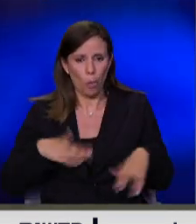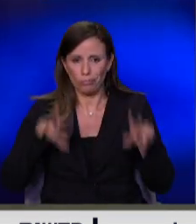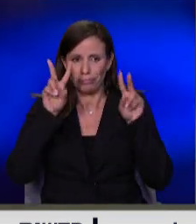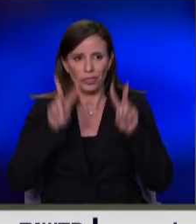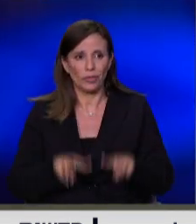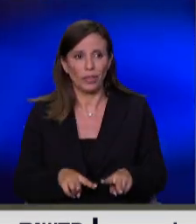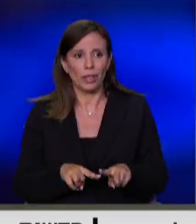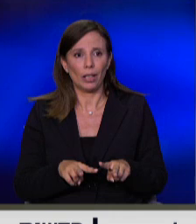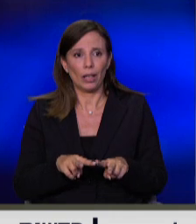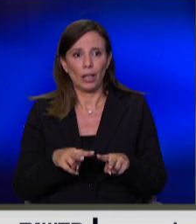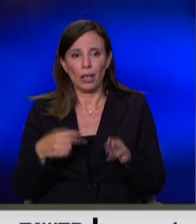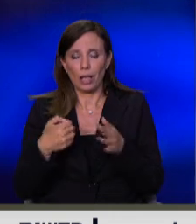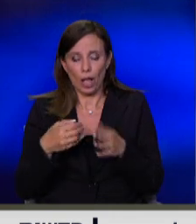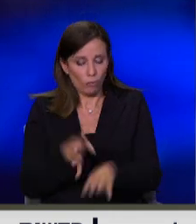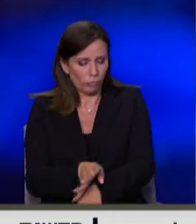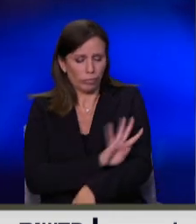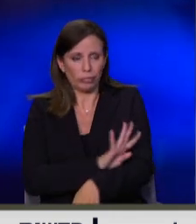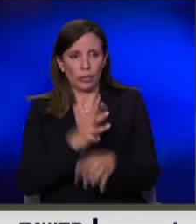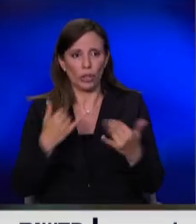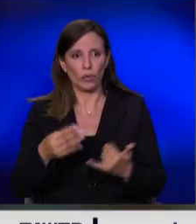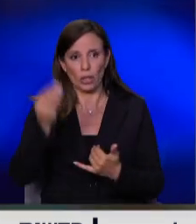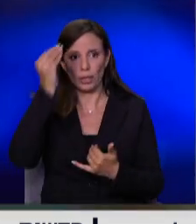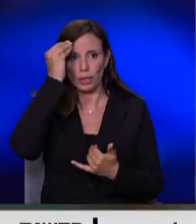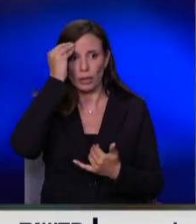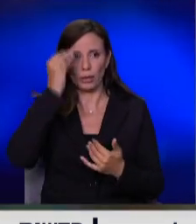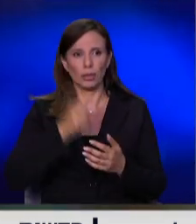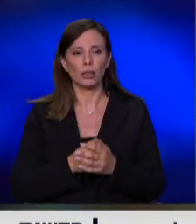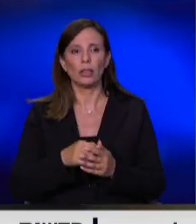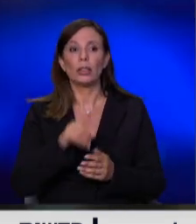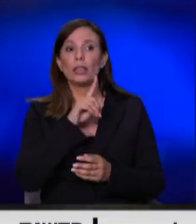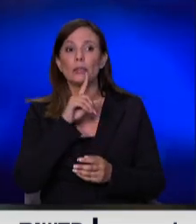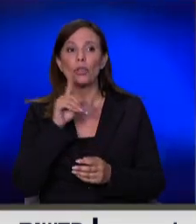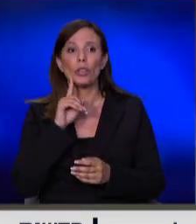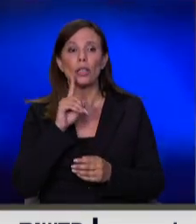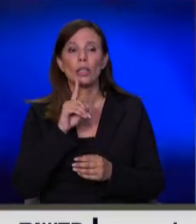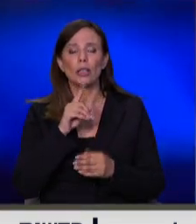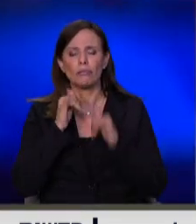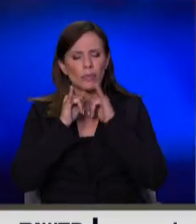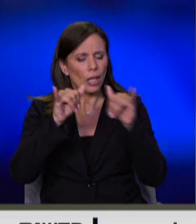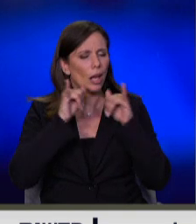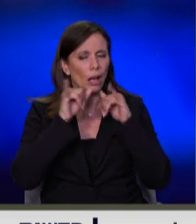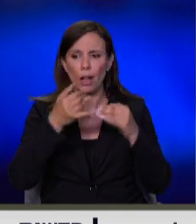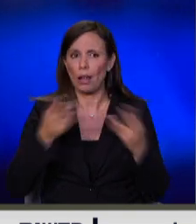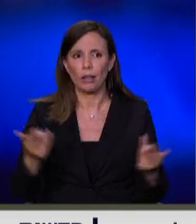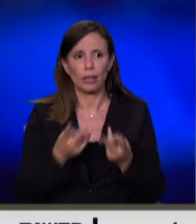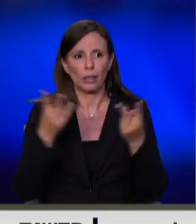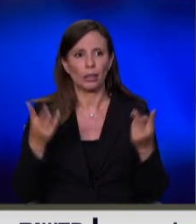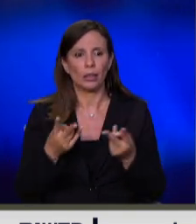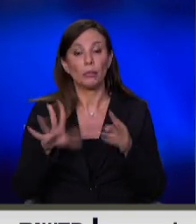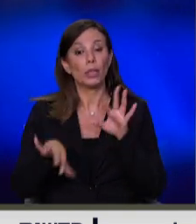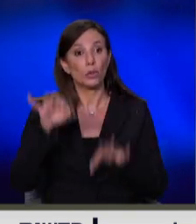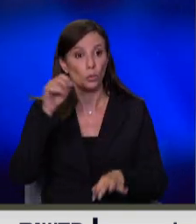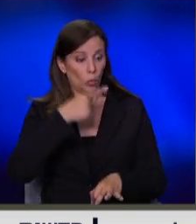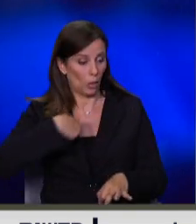говорю, у меня мурашки ползают, потому что это все как в памяти. А уже мама, прям она уже весь Ташкент подняла тогда на ноги.